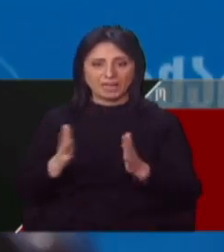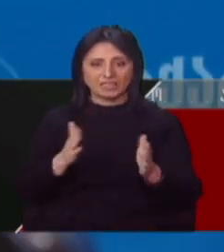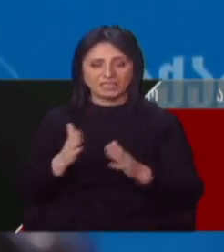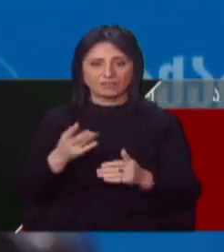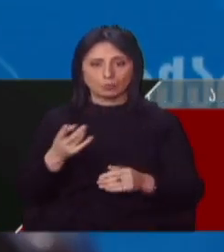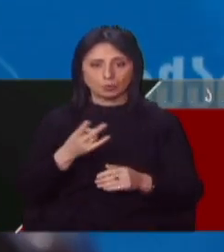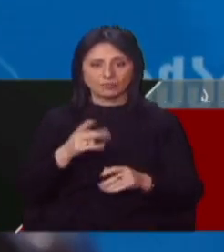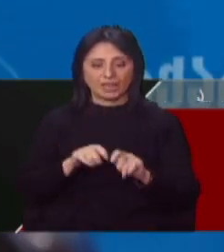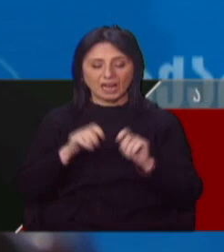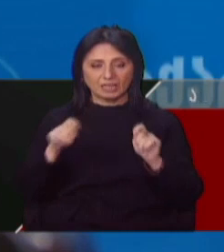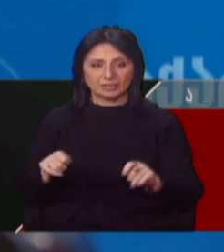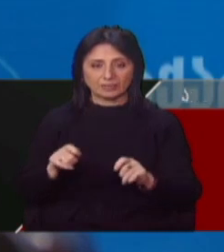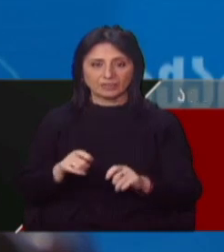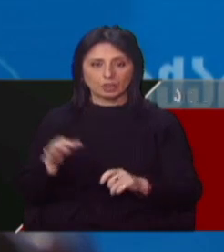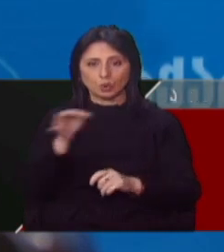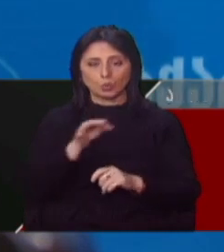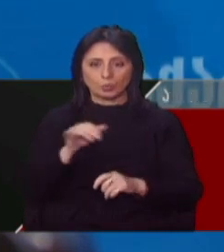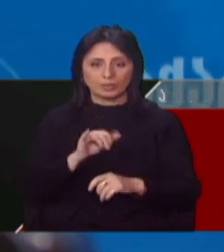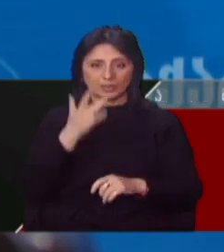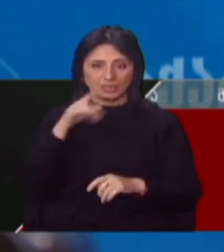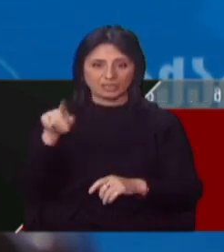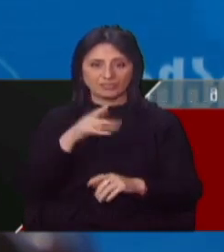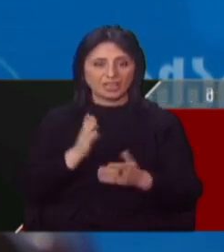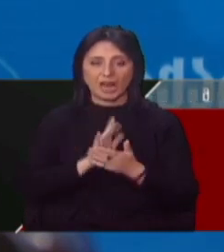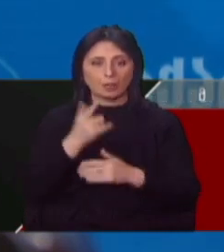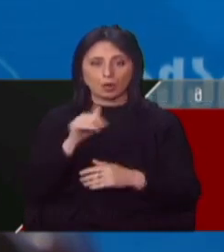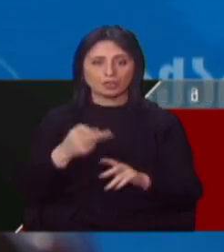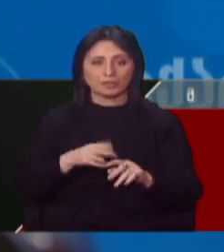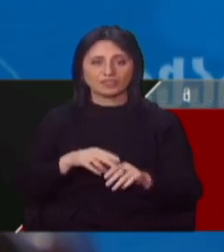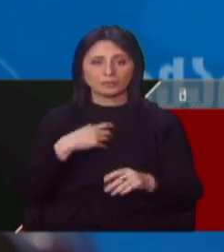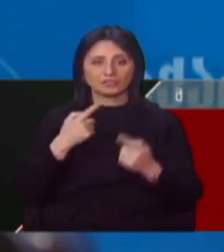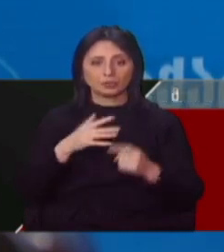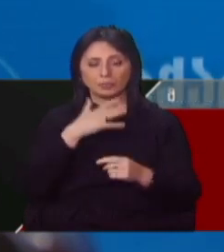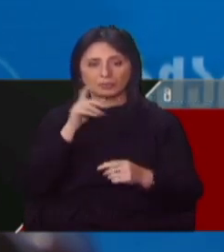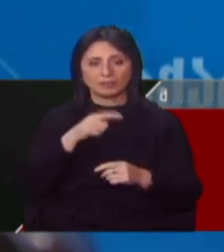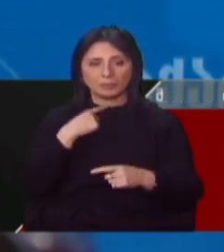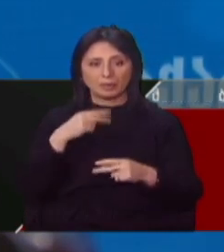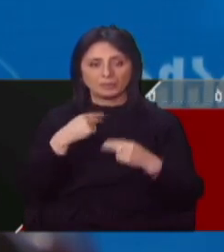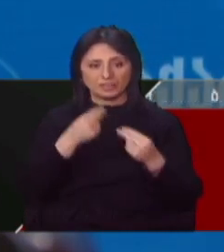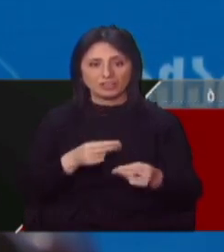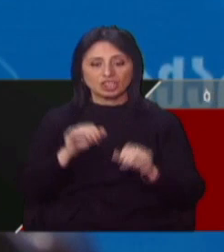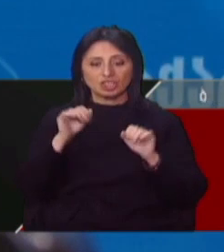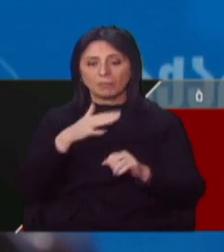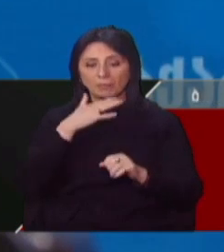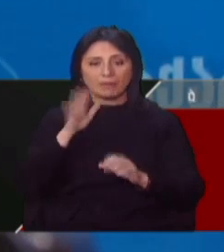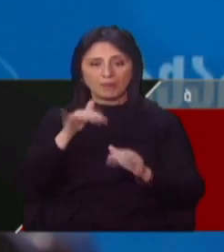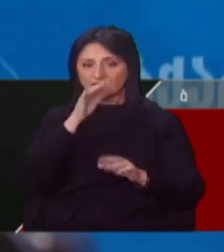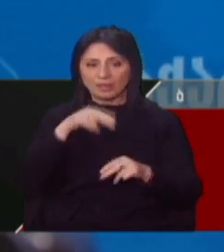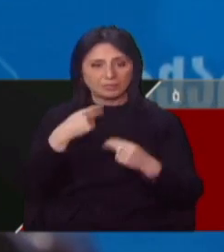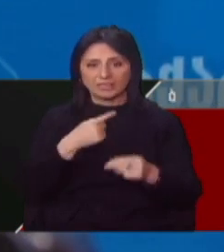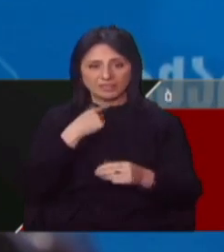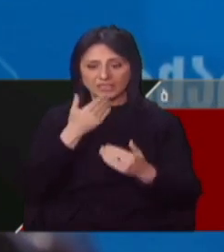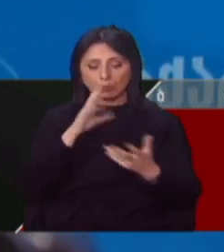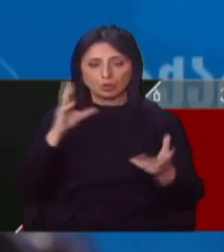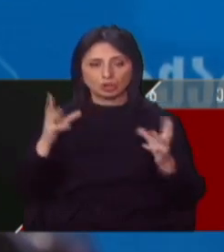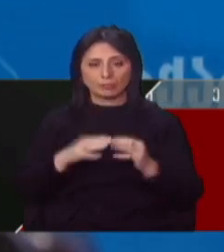რაოდენობა გაიხსნას უბნების საზღვარგარეთ. Ეს არ მხოლოდ იმიტომ არის მნიშვნელოვანი, რომ ბევრმა ადამიანმა ხვალ მისცეს. Შეიძლება ბევრმა მაინც ვერ მისცეს ხვალ.